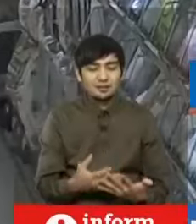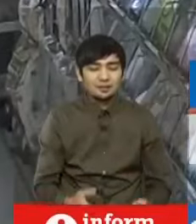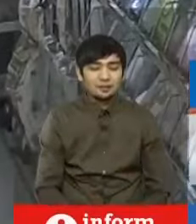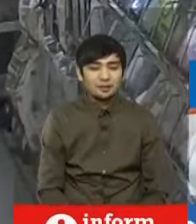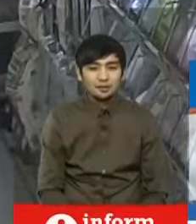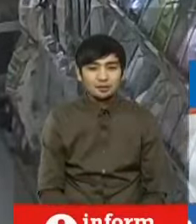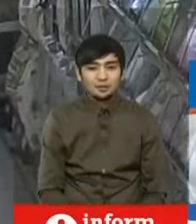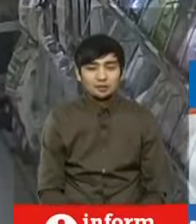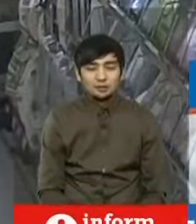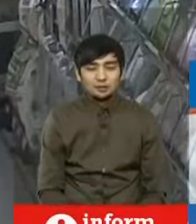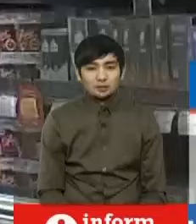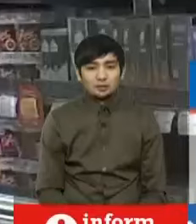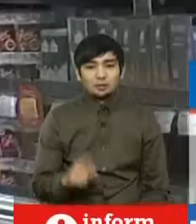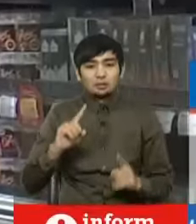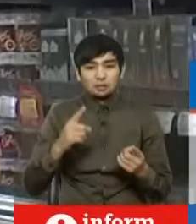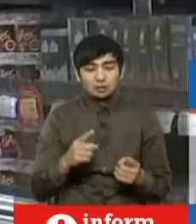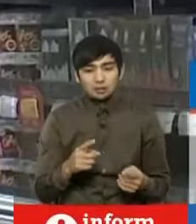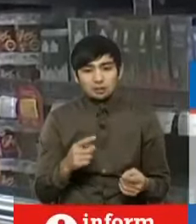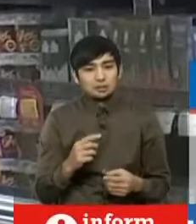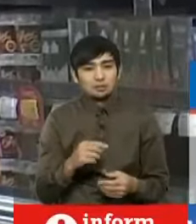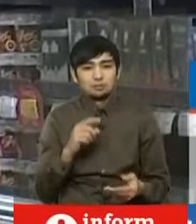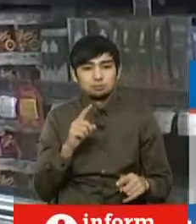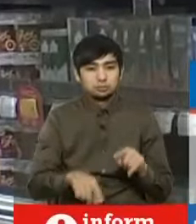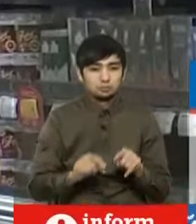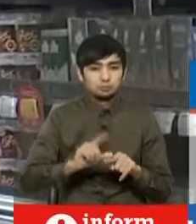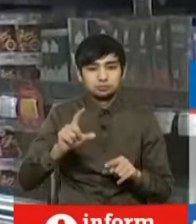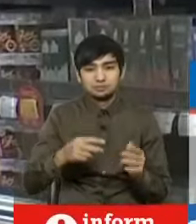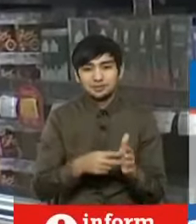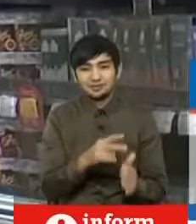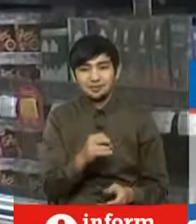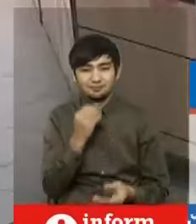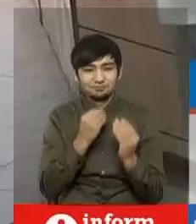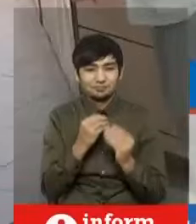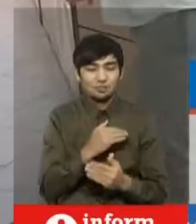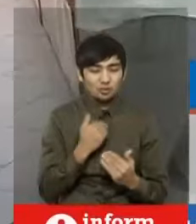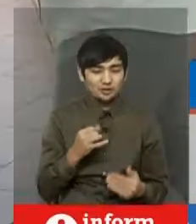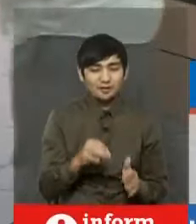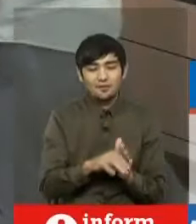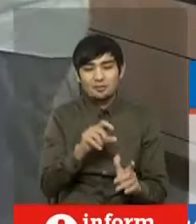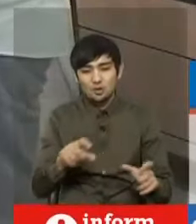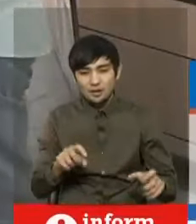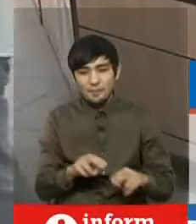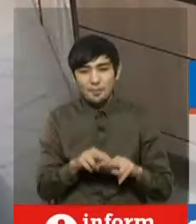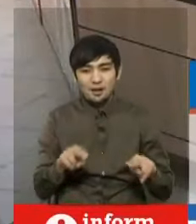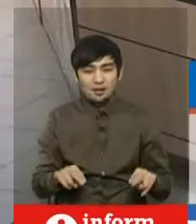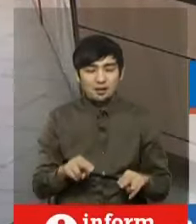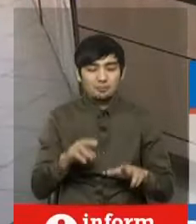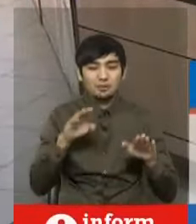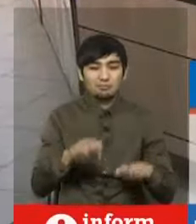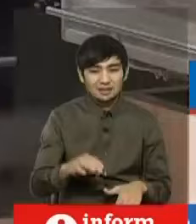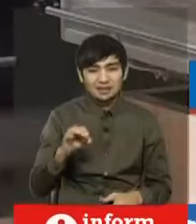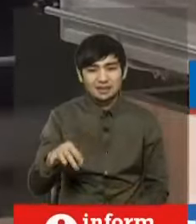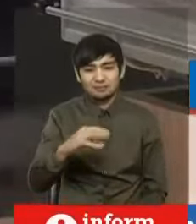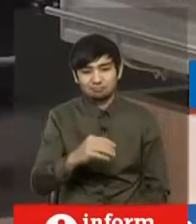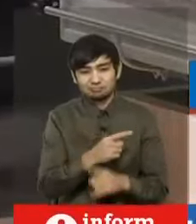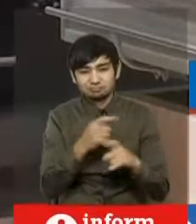только Чтобы избежать резкого скачка цен на эти продукты депутаты верхней палаты Парламента предложили